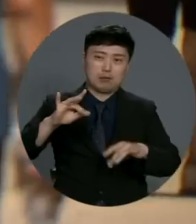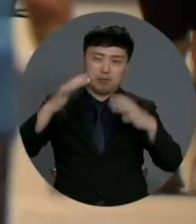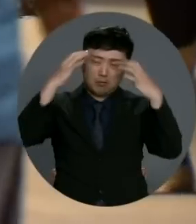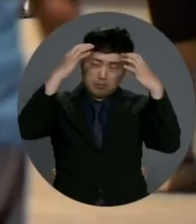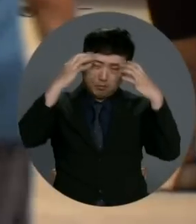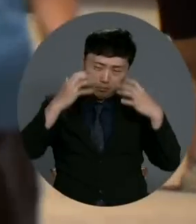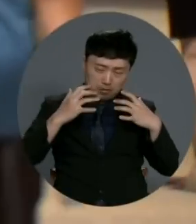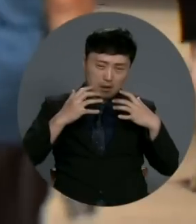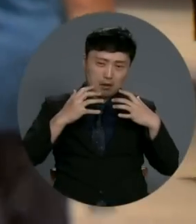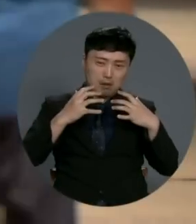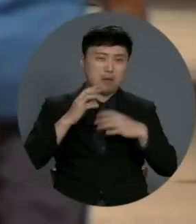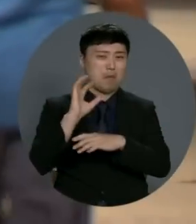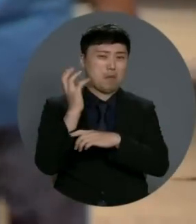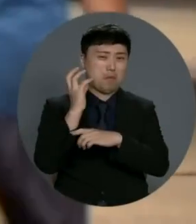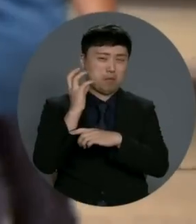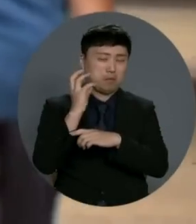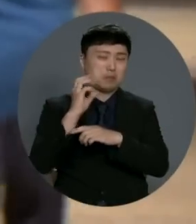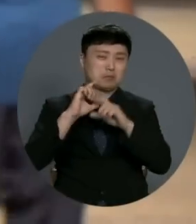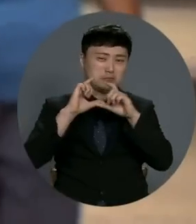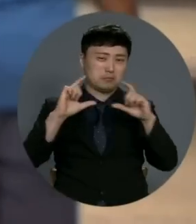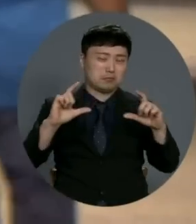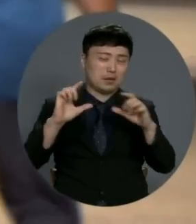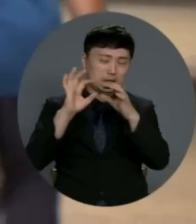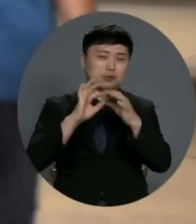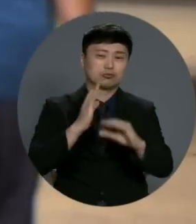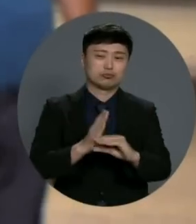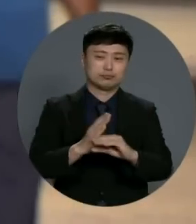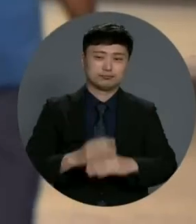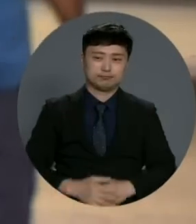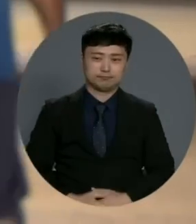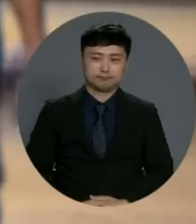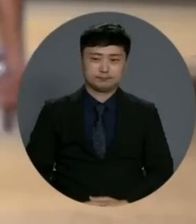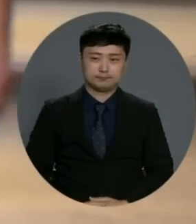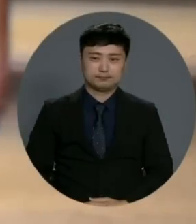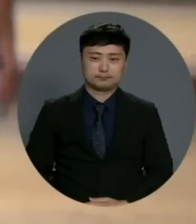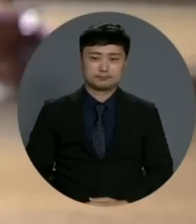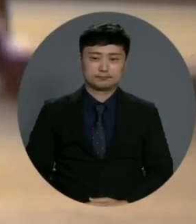폭염 경보급 무더위는 이어질 전망입니다. MBC 뉴스 변희주입니다.